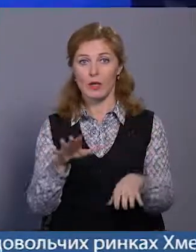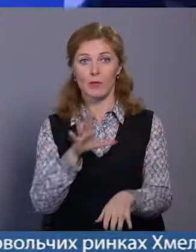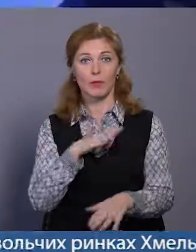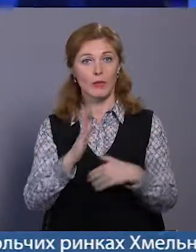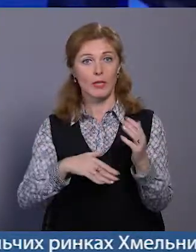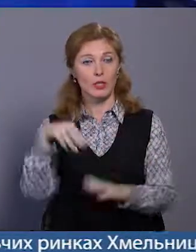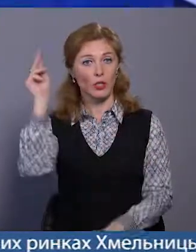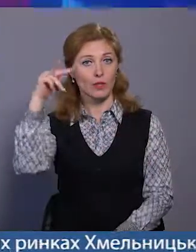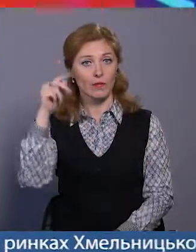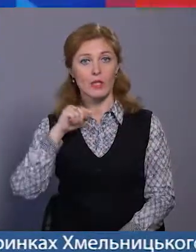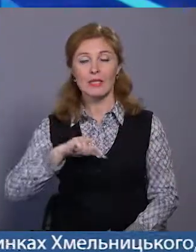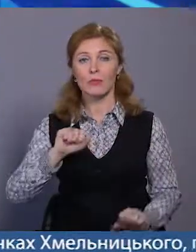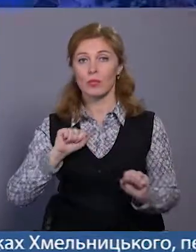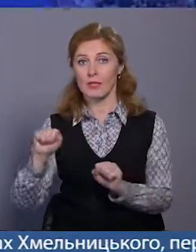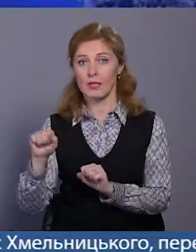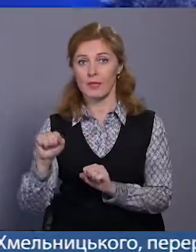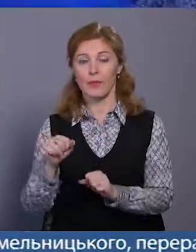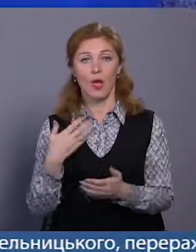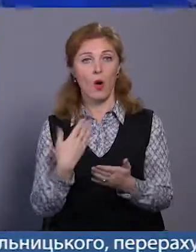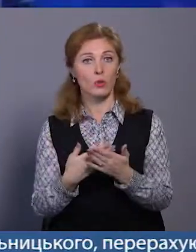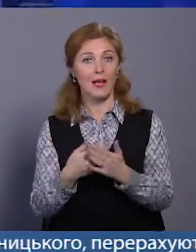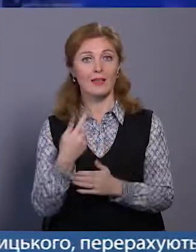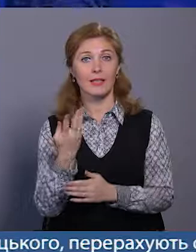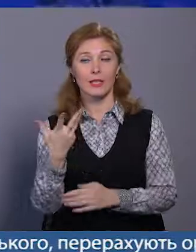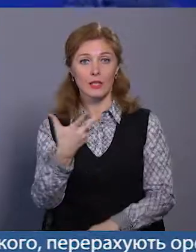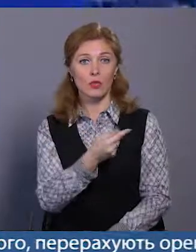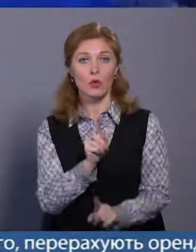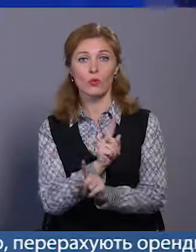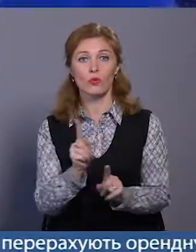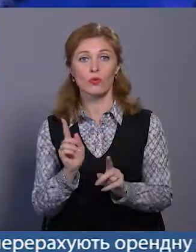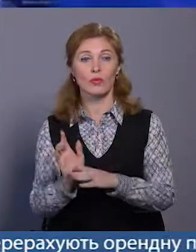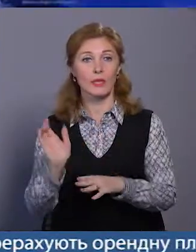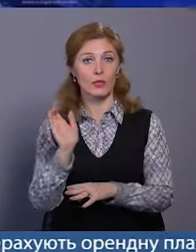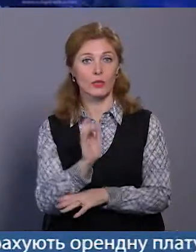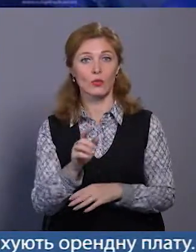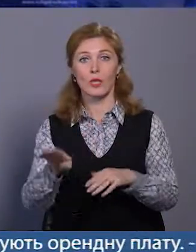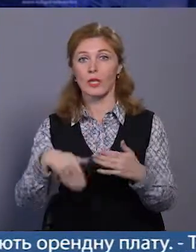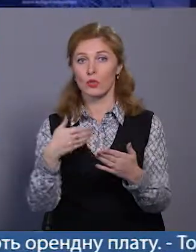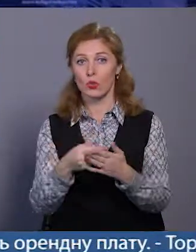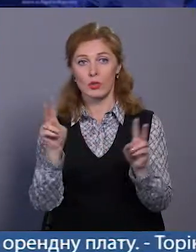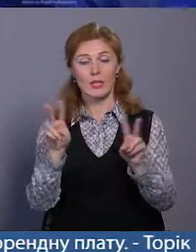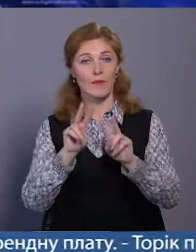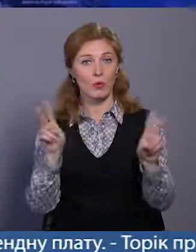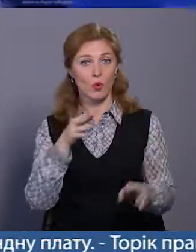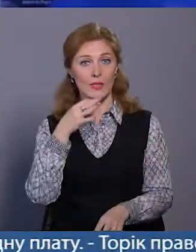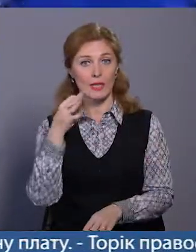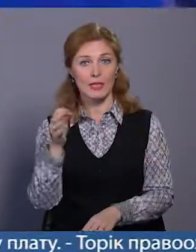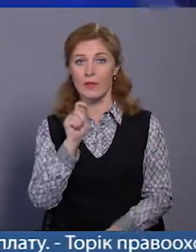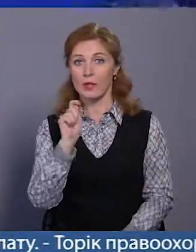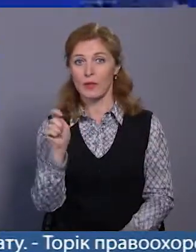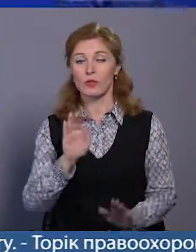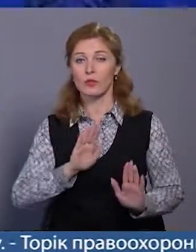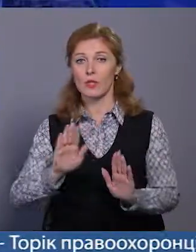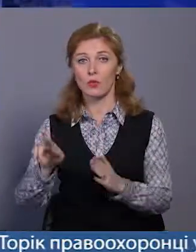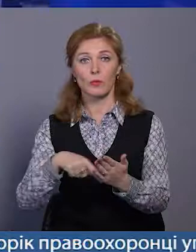практичні навчання з імунізації. Однак кількість доз, які надійдуть в міську громаду, і досі невідома, сказав на брифінгу